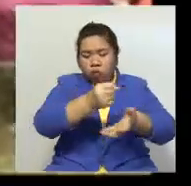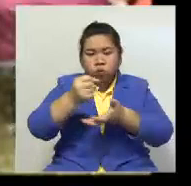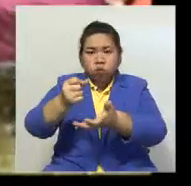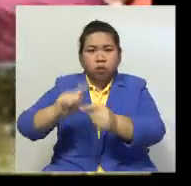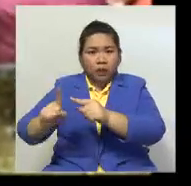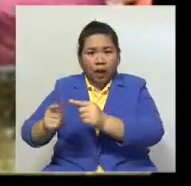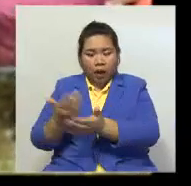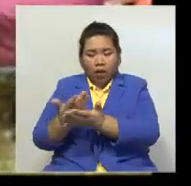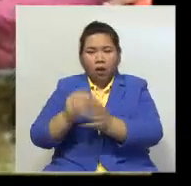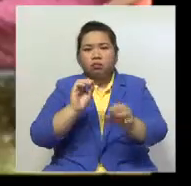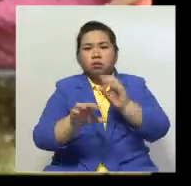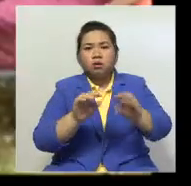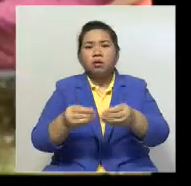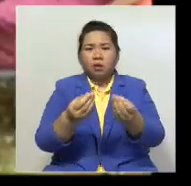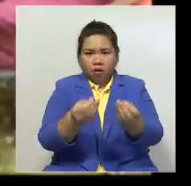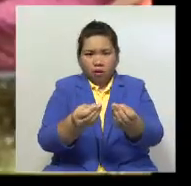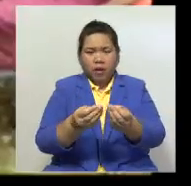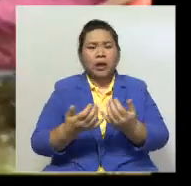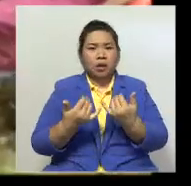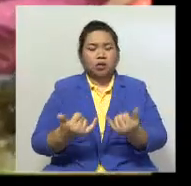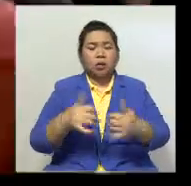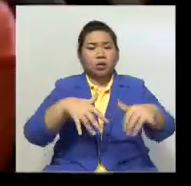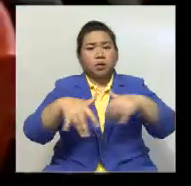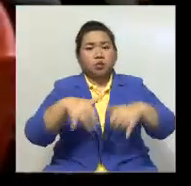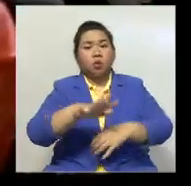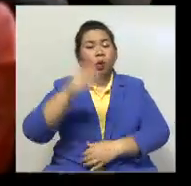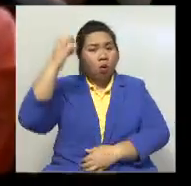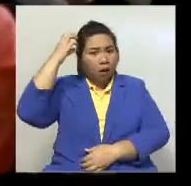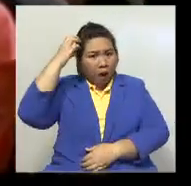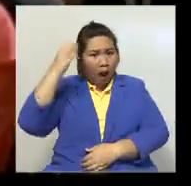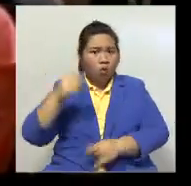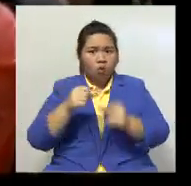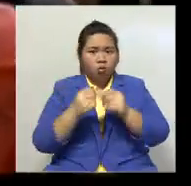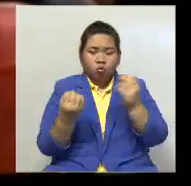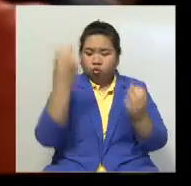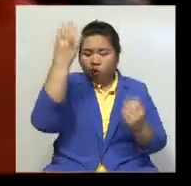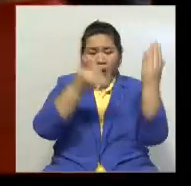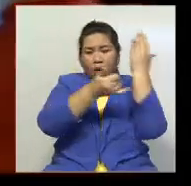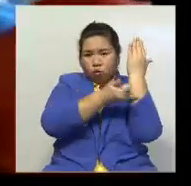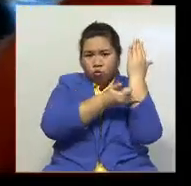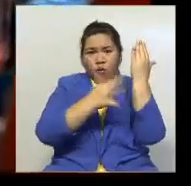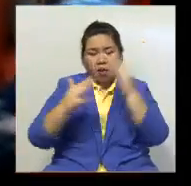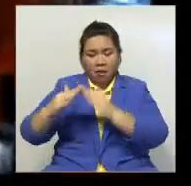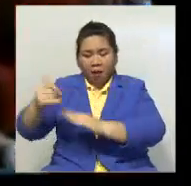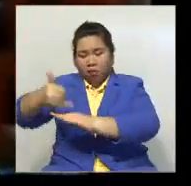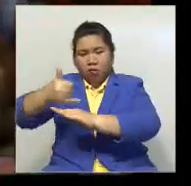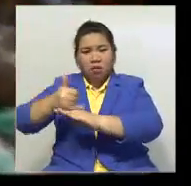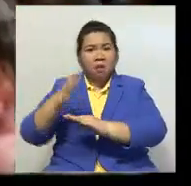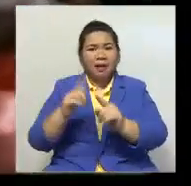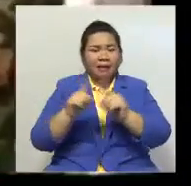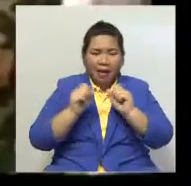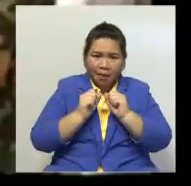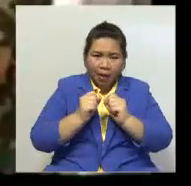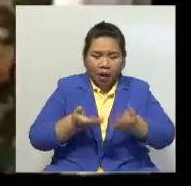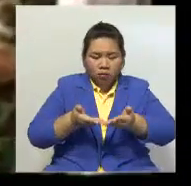กข์ระดมเงินบริจาคไปให้ตอนนี้ยังไม่มีประชาชนชาวลาวที่ติดค้างตามต้นไม้หรือบ้านเรือนนะคะเพราะว่าพยายามที่